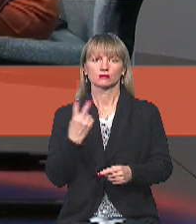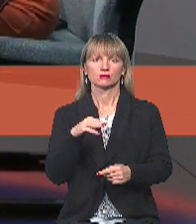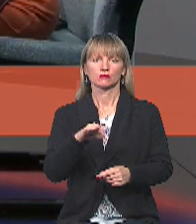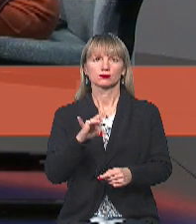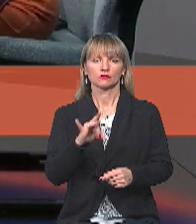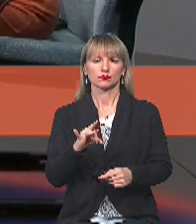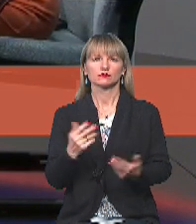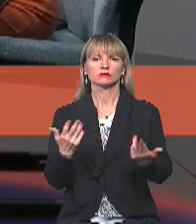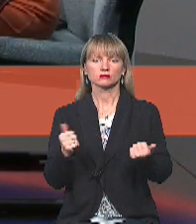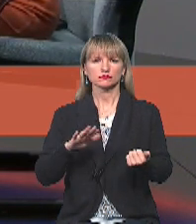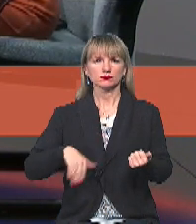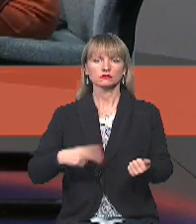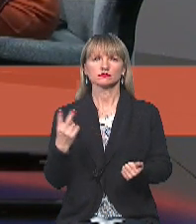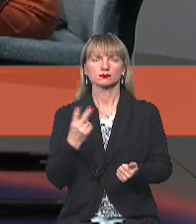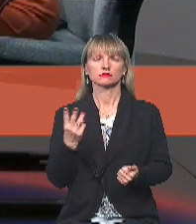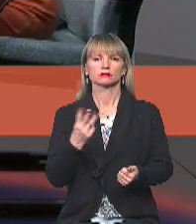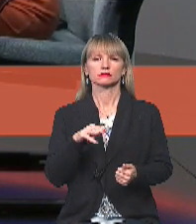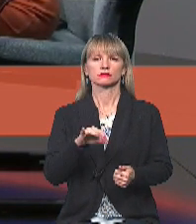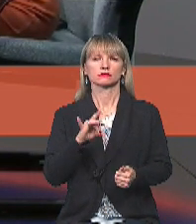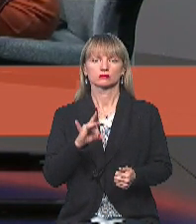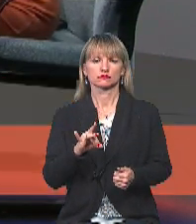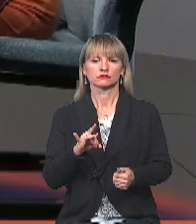званий. Потім да. другий і третій тур.